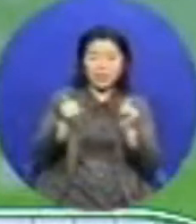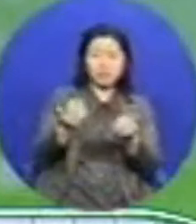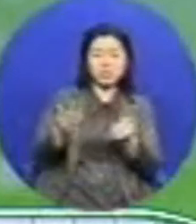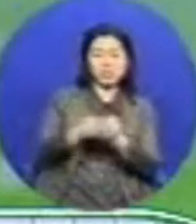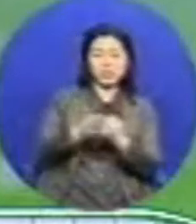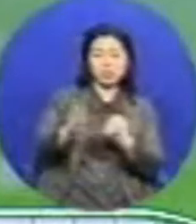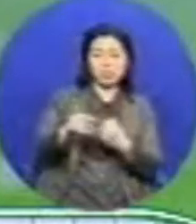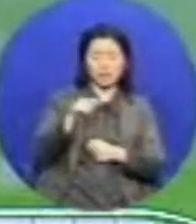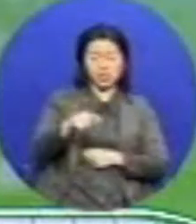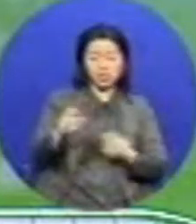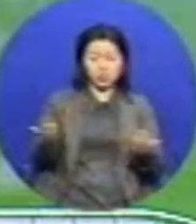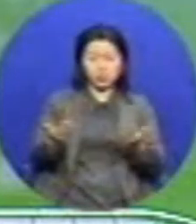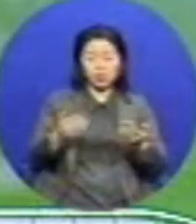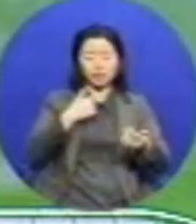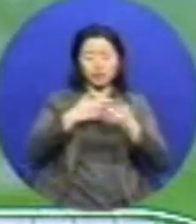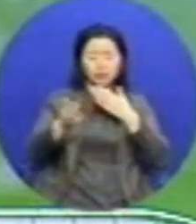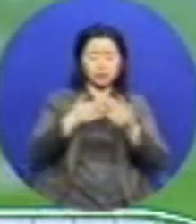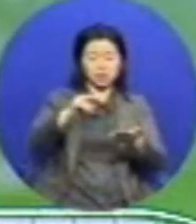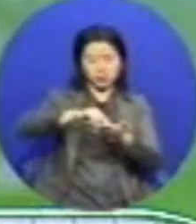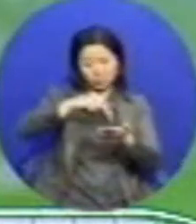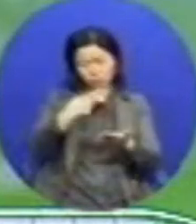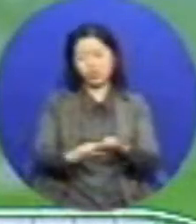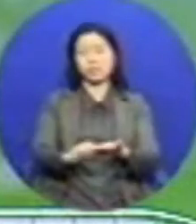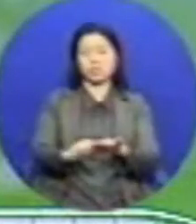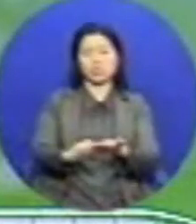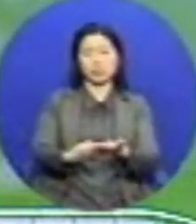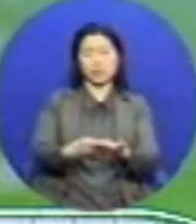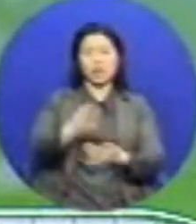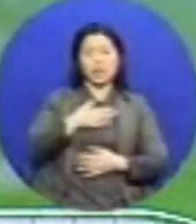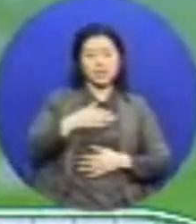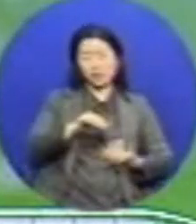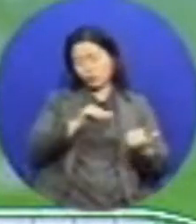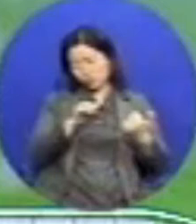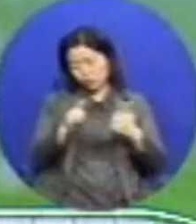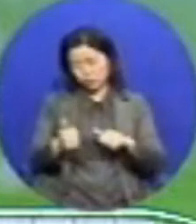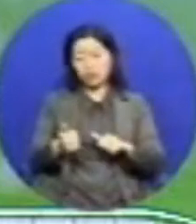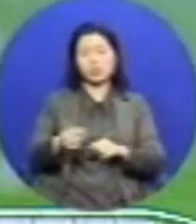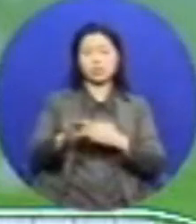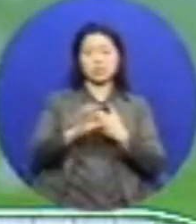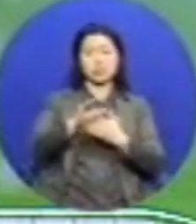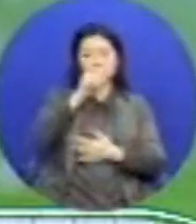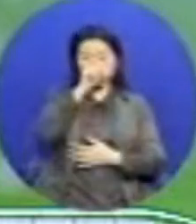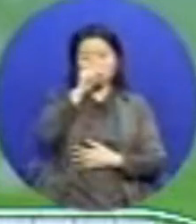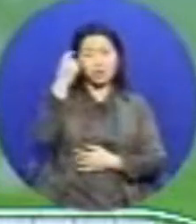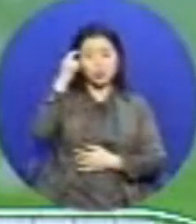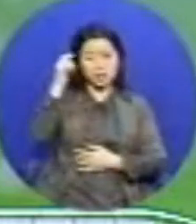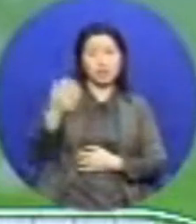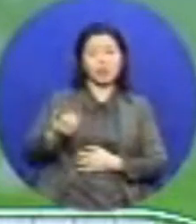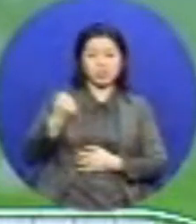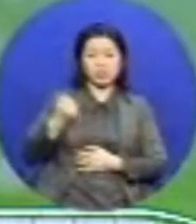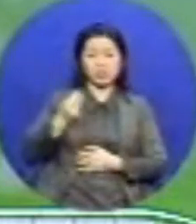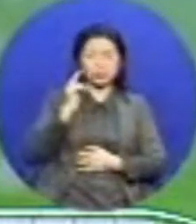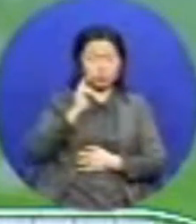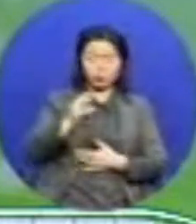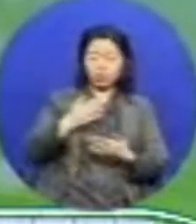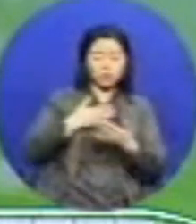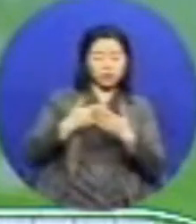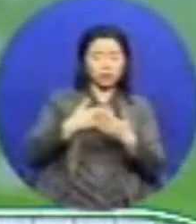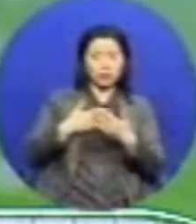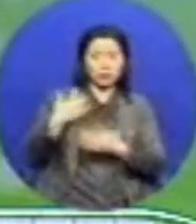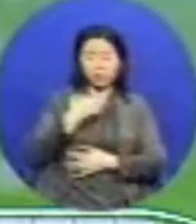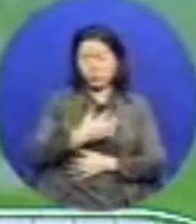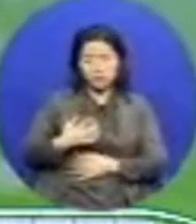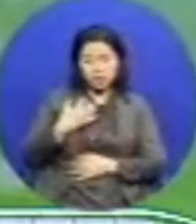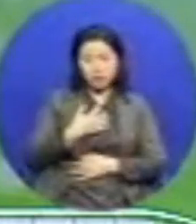겪으면서 쓰러졌어요 자기는 죽었으면 좋겠다고 생각했어요 너무 두렵고 너무 염려가